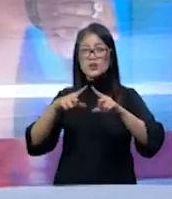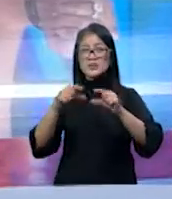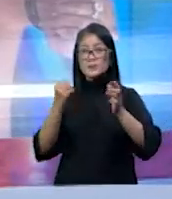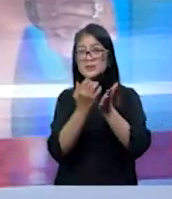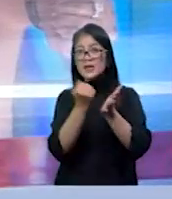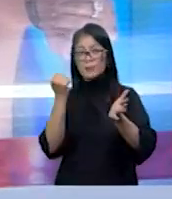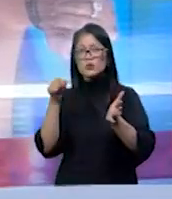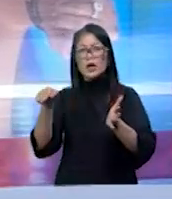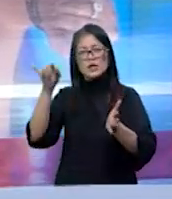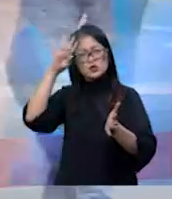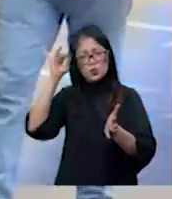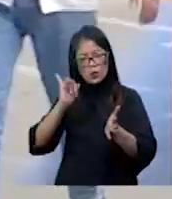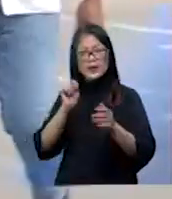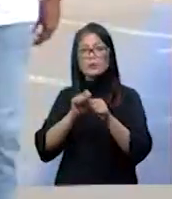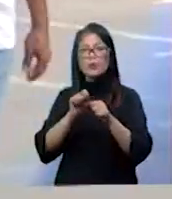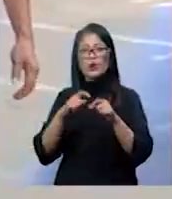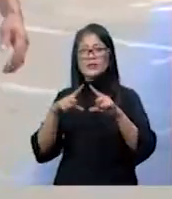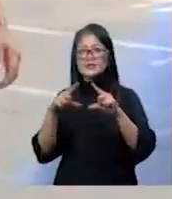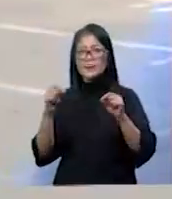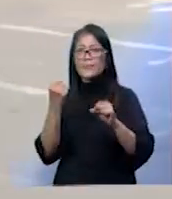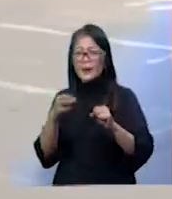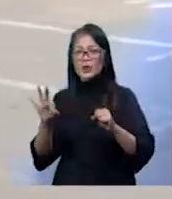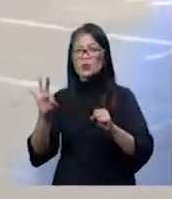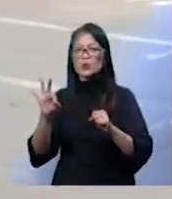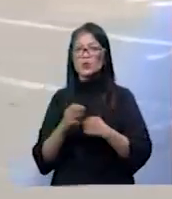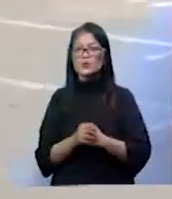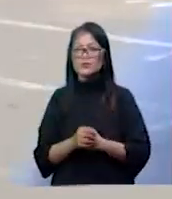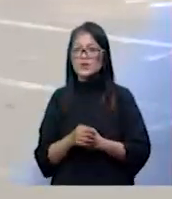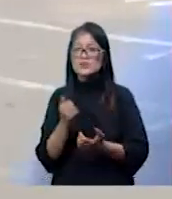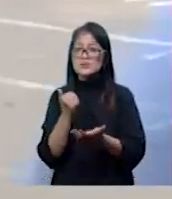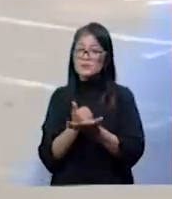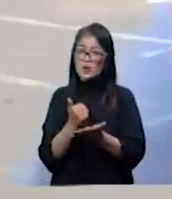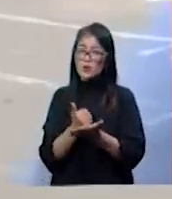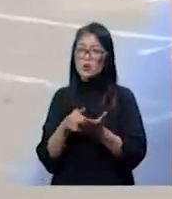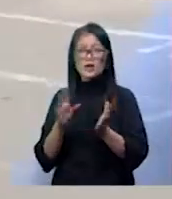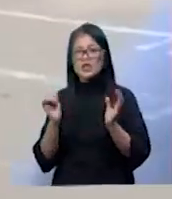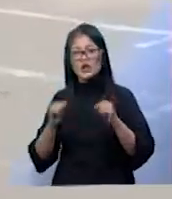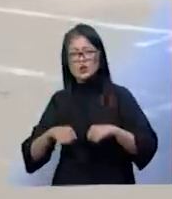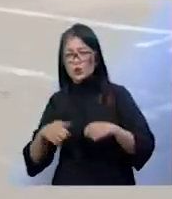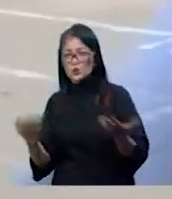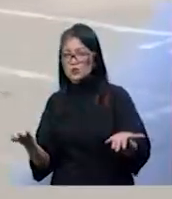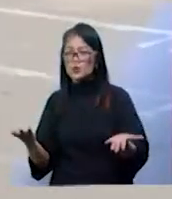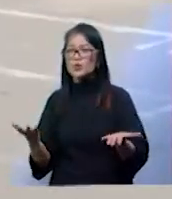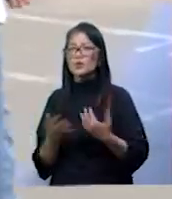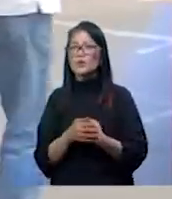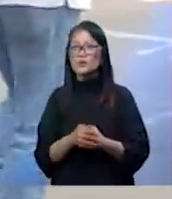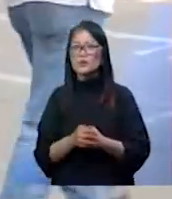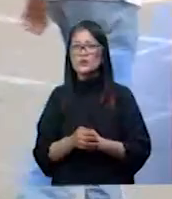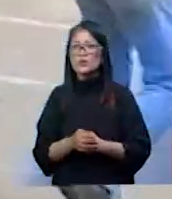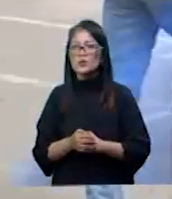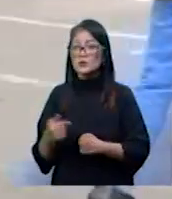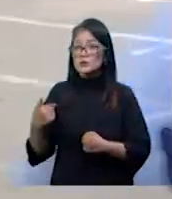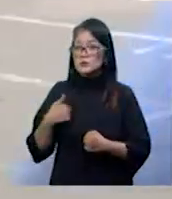SIM baru. Sebenarnya sih kurang setuju ya. Kalau kita kan namanya, saya